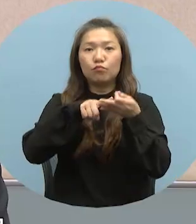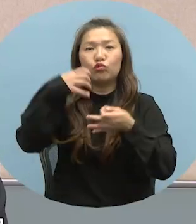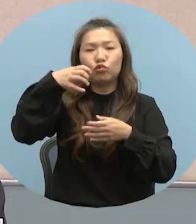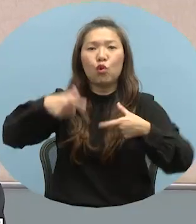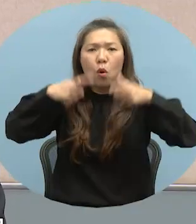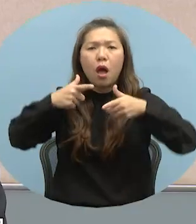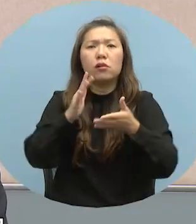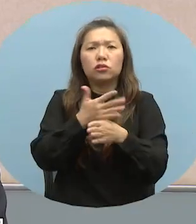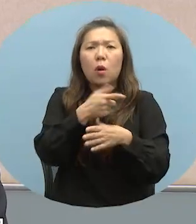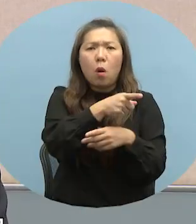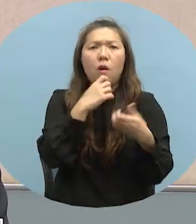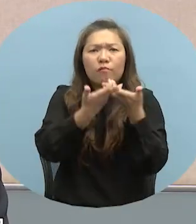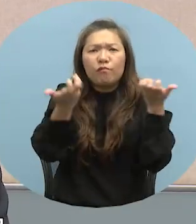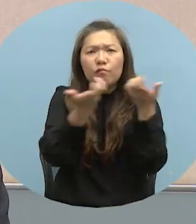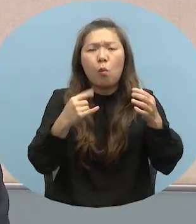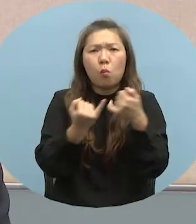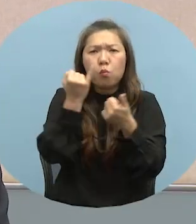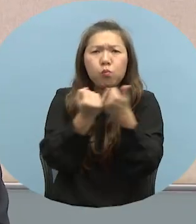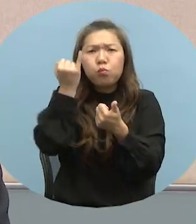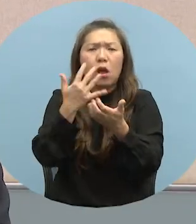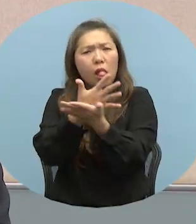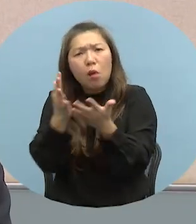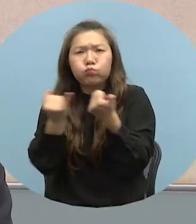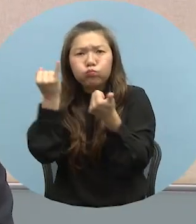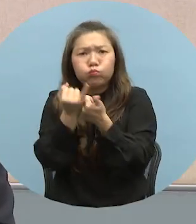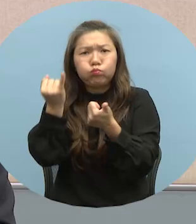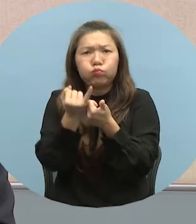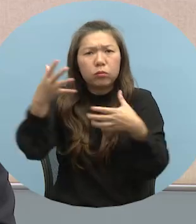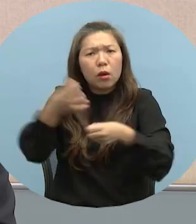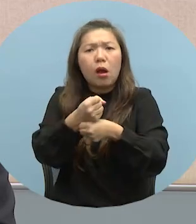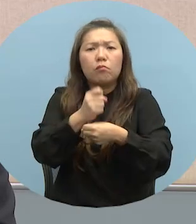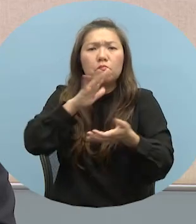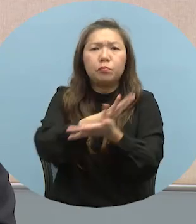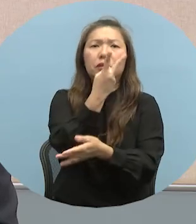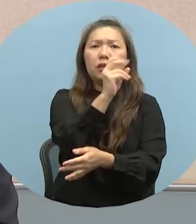鍾漢林咧，佢因為係違反咗分裂國家罪同埋其他相關嘅罪行咧，喺